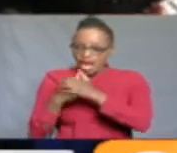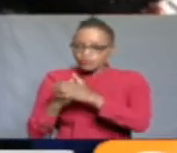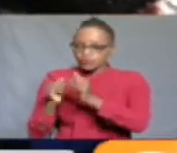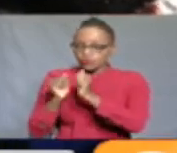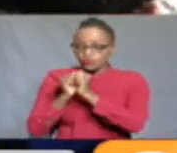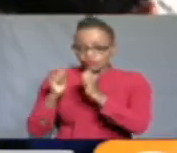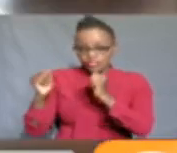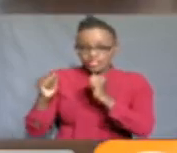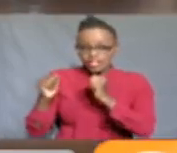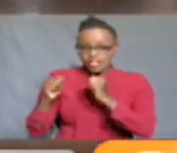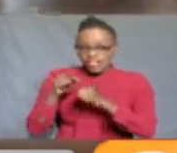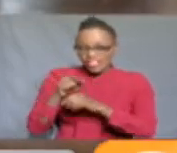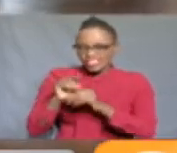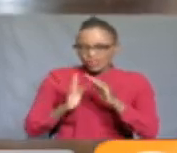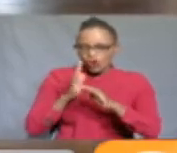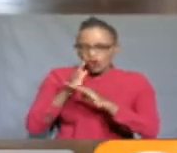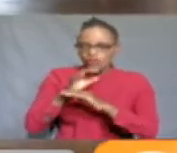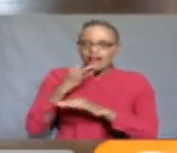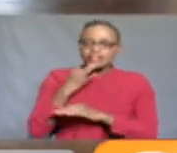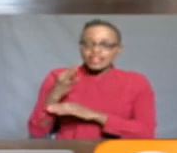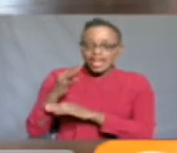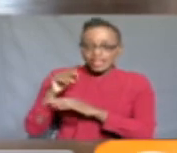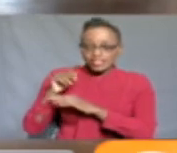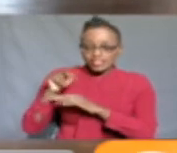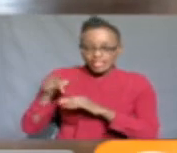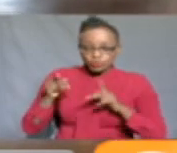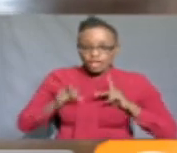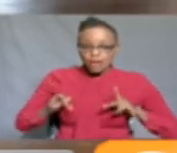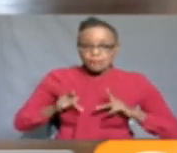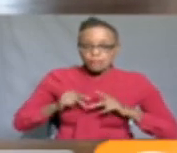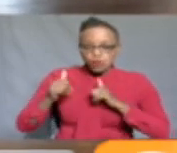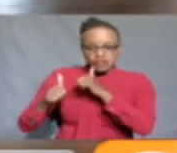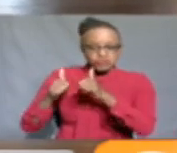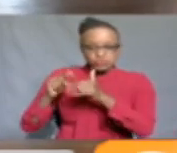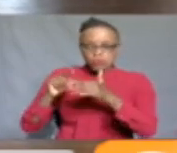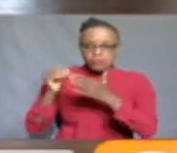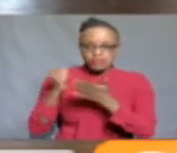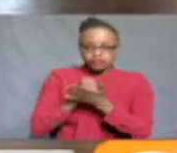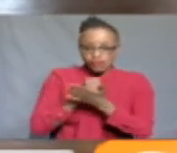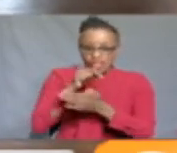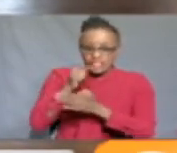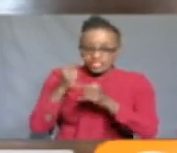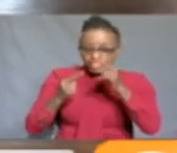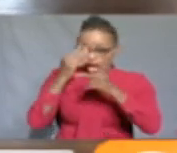mwezi huu. Zaidi ya wanafunzi 300,000 walikosa kusajiliwa kwa mitihani ya kitaifa mwaka huu